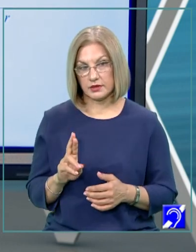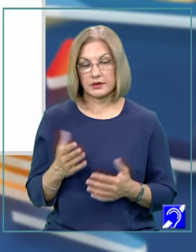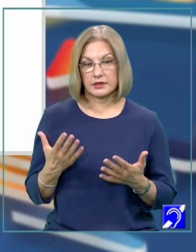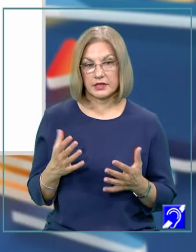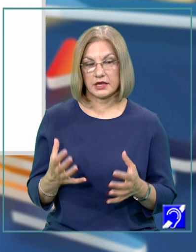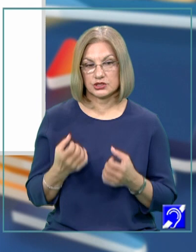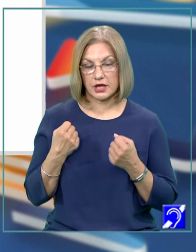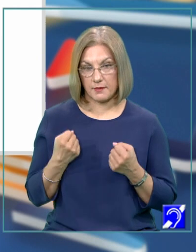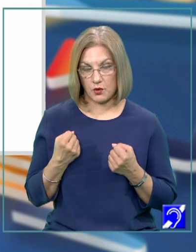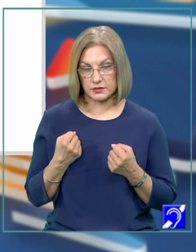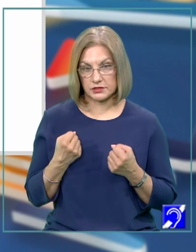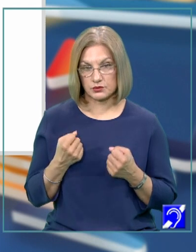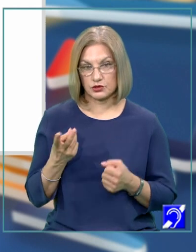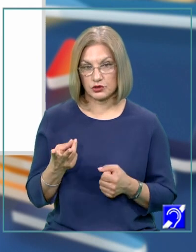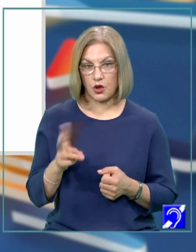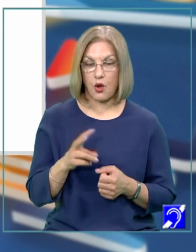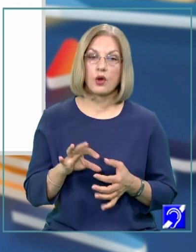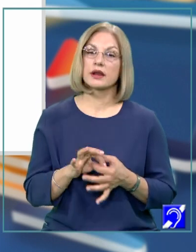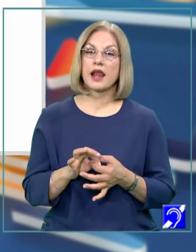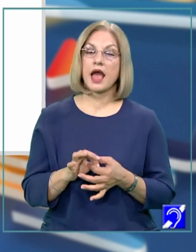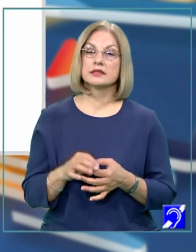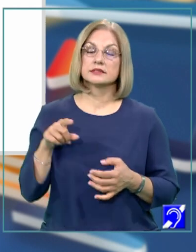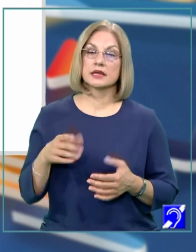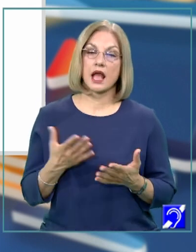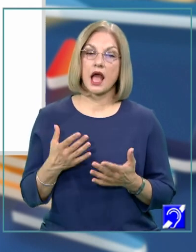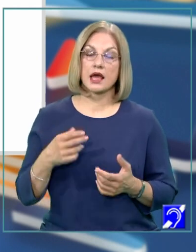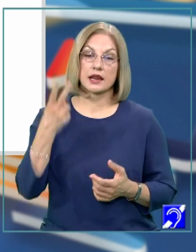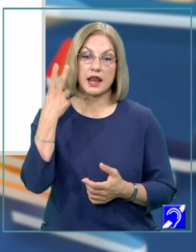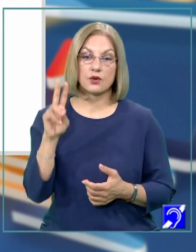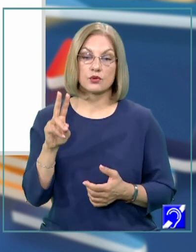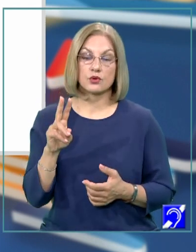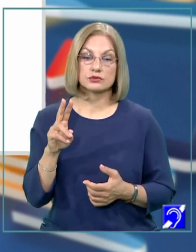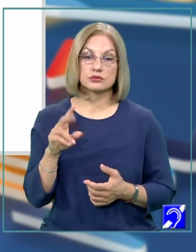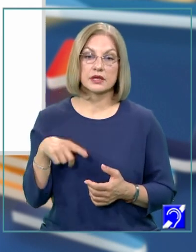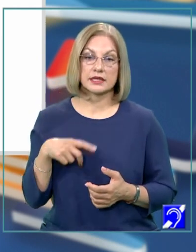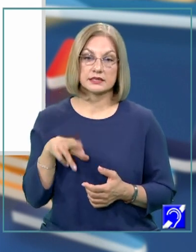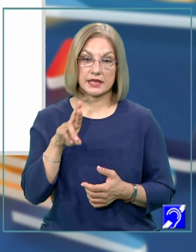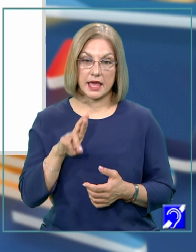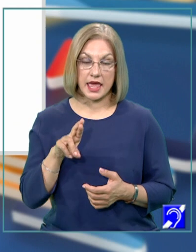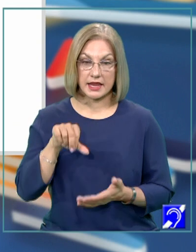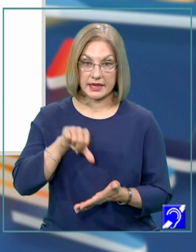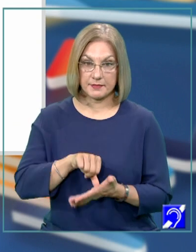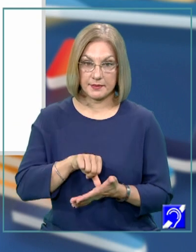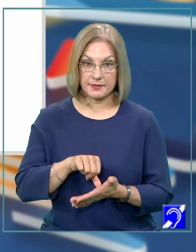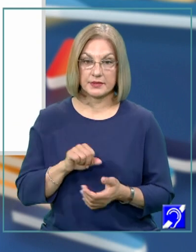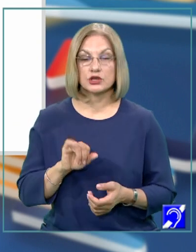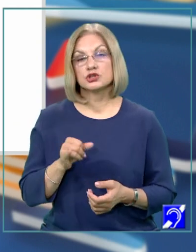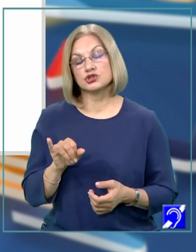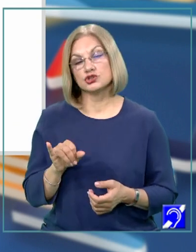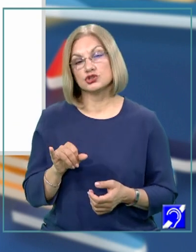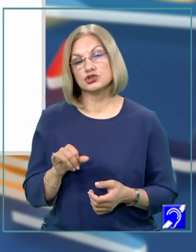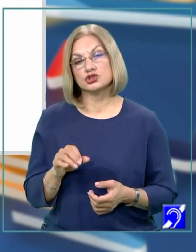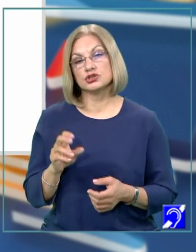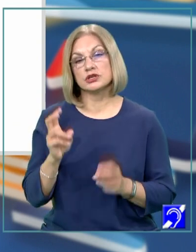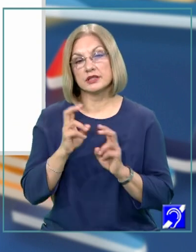obținut două relații în care necunoscutele noastre sunt rezistența internă a r și tensiunea